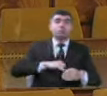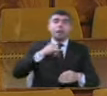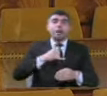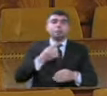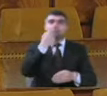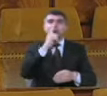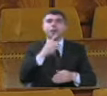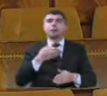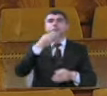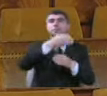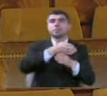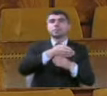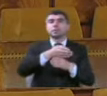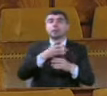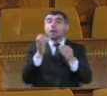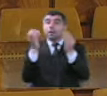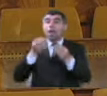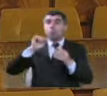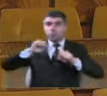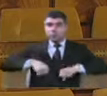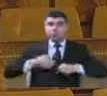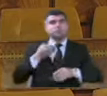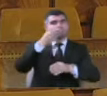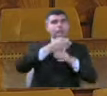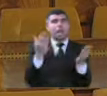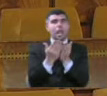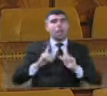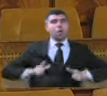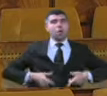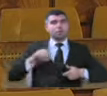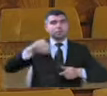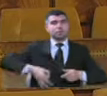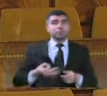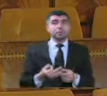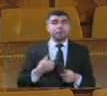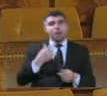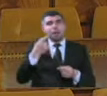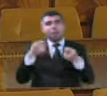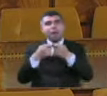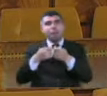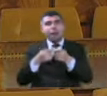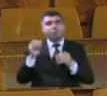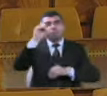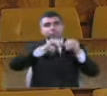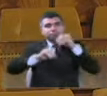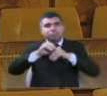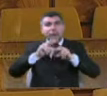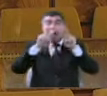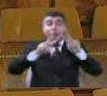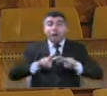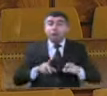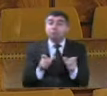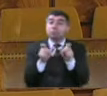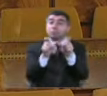ديال الفتيات. السيد الوزير حنا كنطلبوا انكم باش تعاودوا النظر في هذه القضيه هذه، او لا تعملوا بحث او تشوف